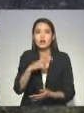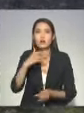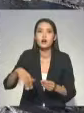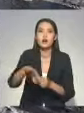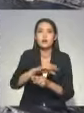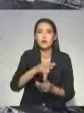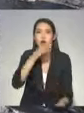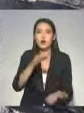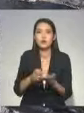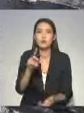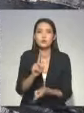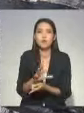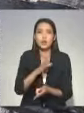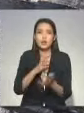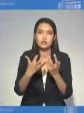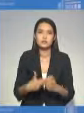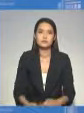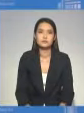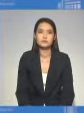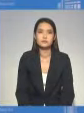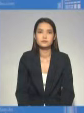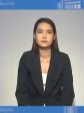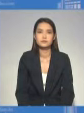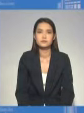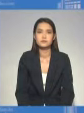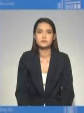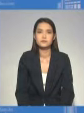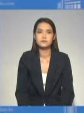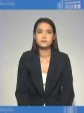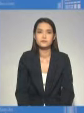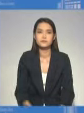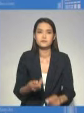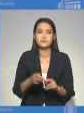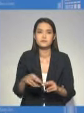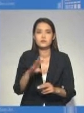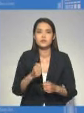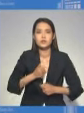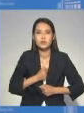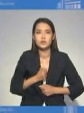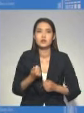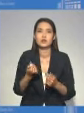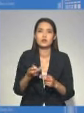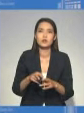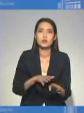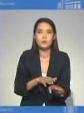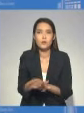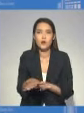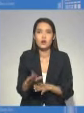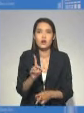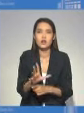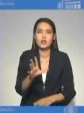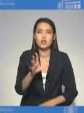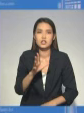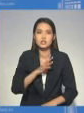барлық жүйе жауап беру керек деп санайды. Үлкен апатты көрдік. Өкінішке орай ешқандай жаңбыр жоқ.